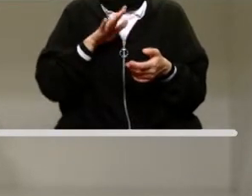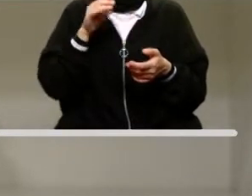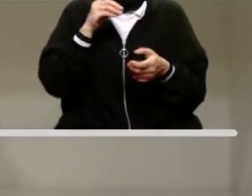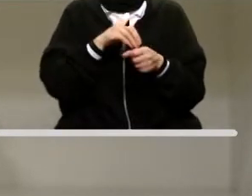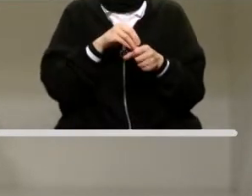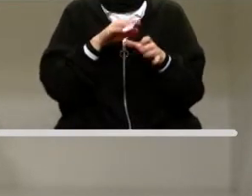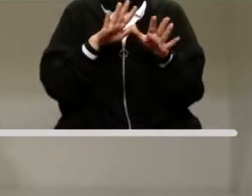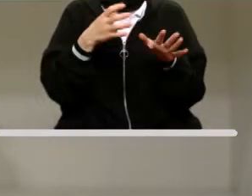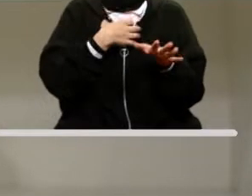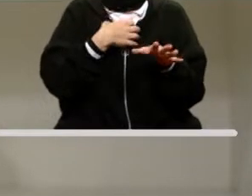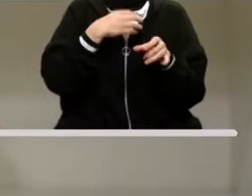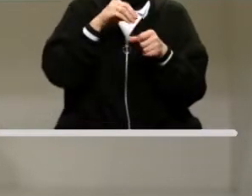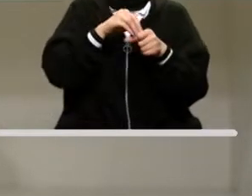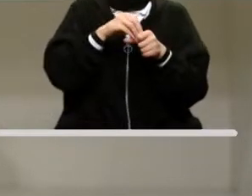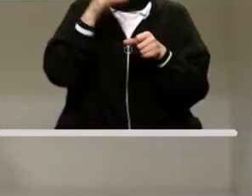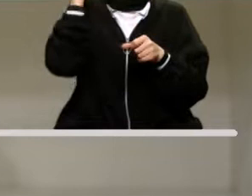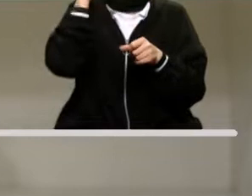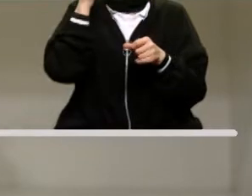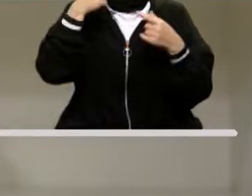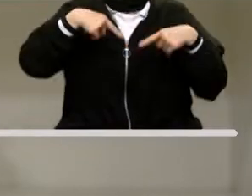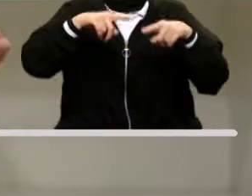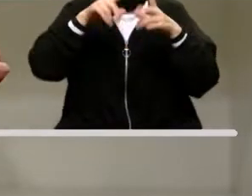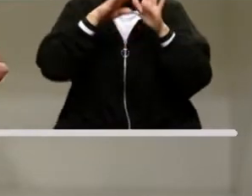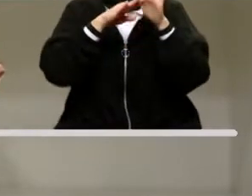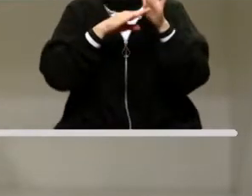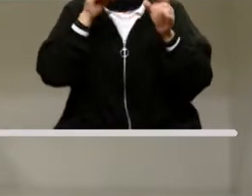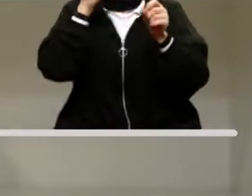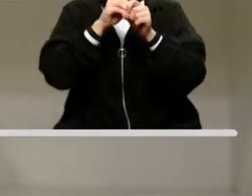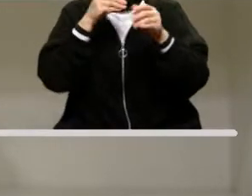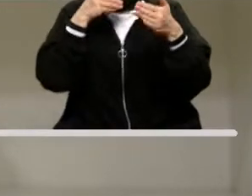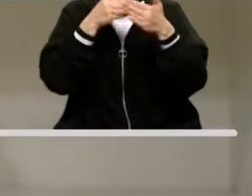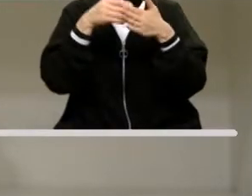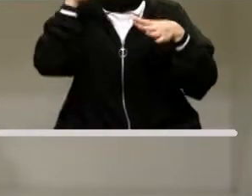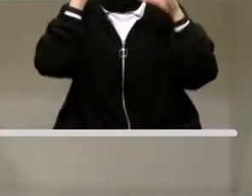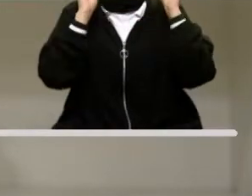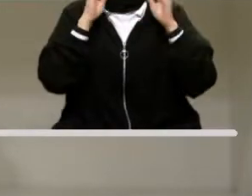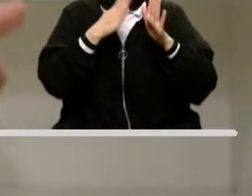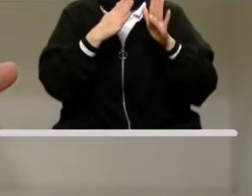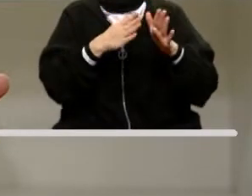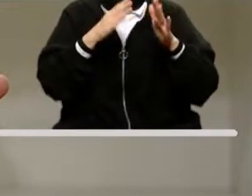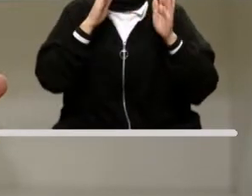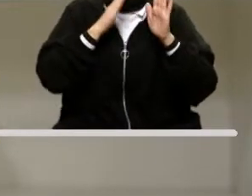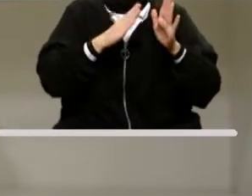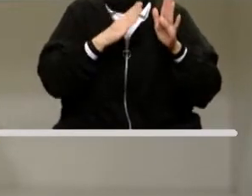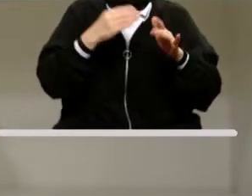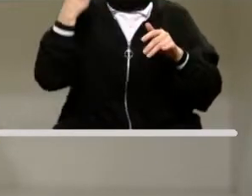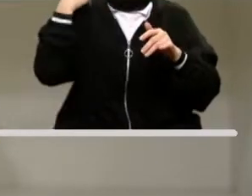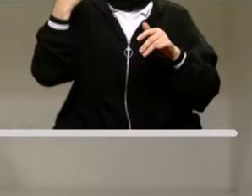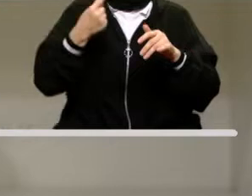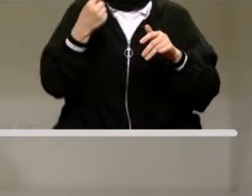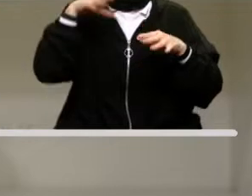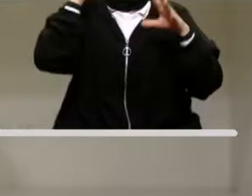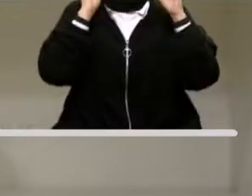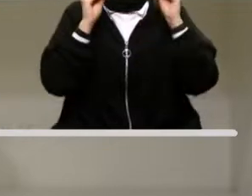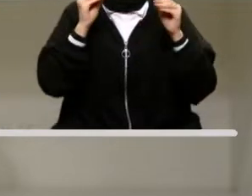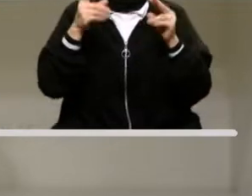için de dinledim. Çünkü aslında hayatımızın sonuna kadar bizim o öğrenme sürecimiz devam ediyor. Ve sürekli bir şeyler öğrenmek, yeni bir şeyler katmak istiyoruz. Tüm bunlarda da